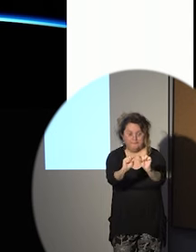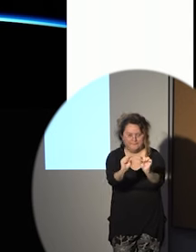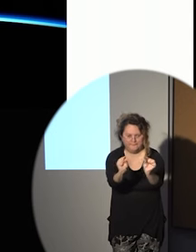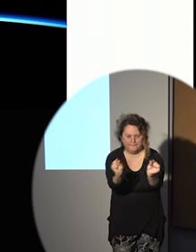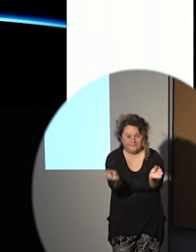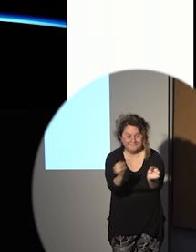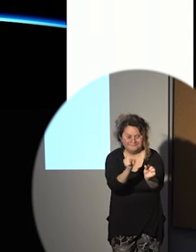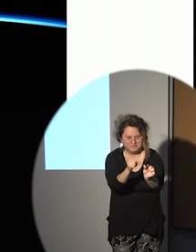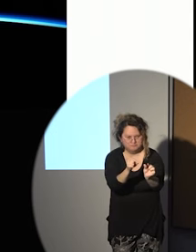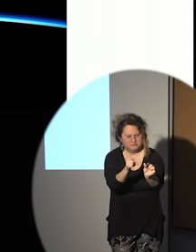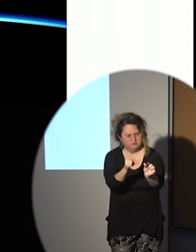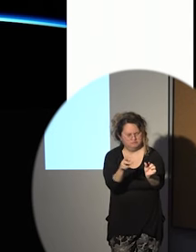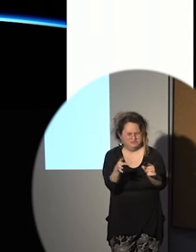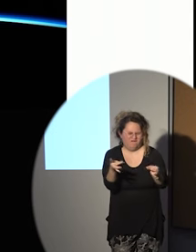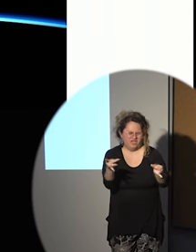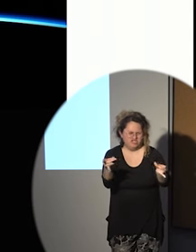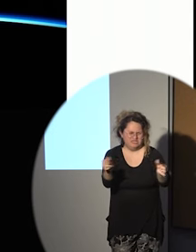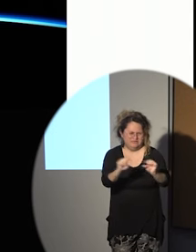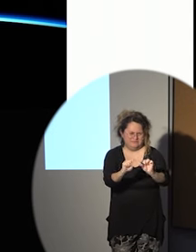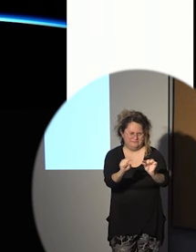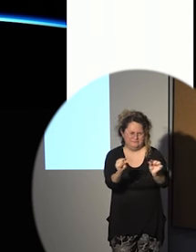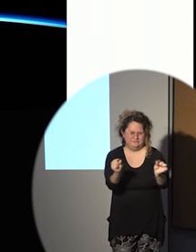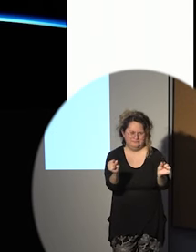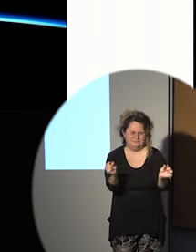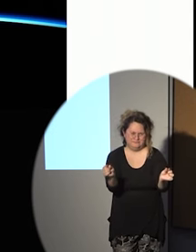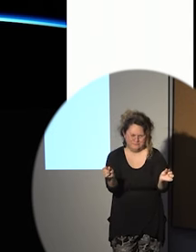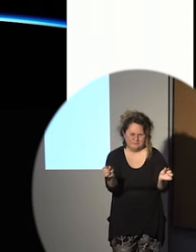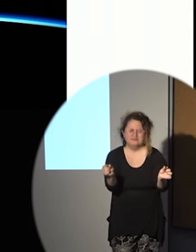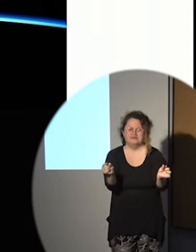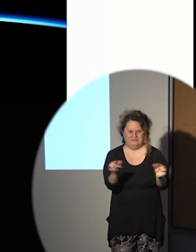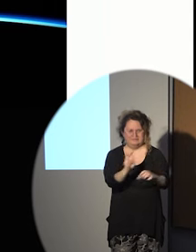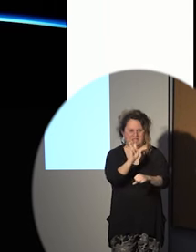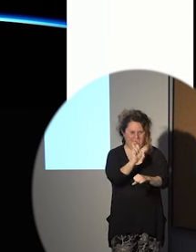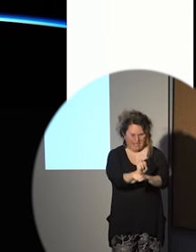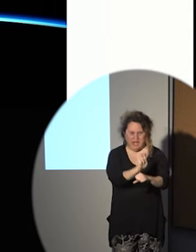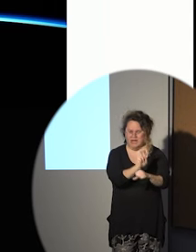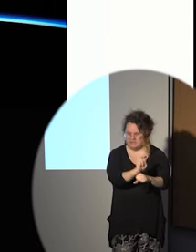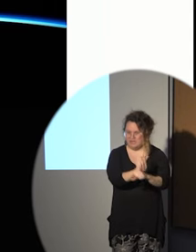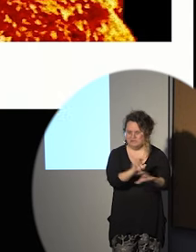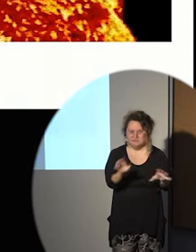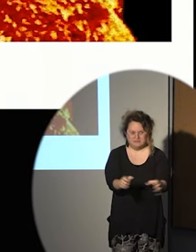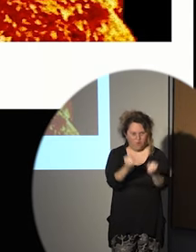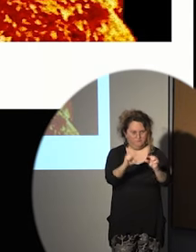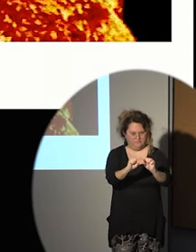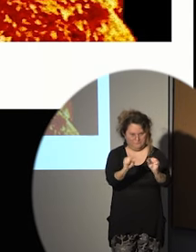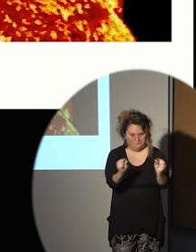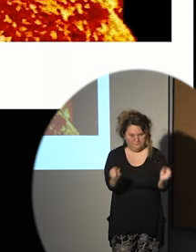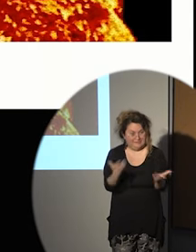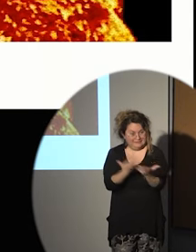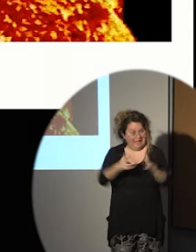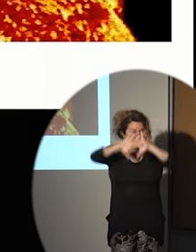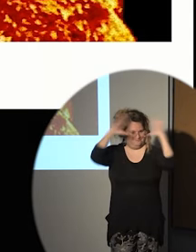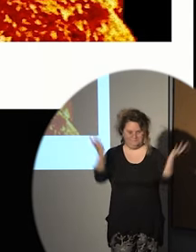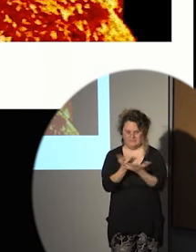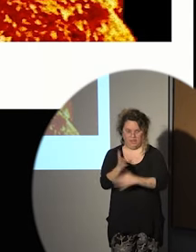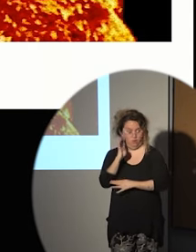évidemment, la conserver, vous allez comprendre que c'est un peu utile, ce sera un peu mon message du retour. Alors, pour